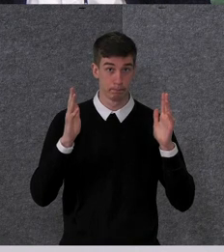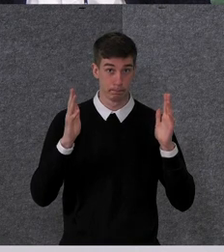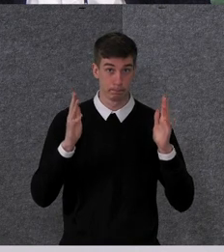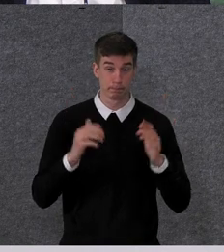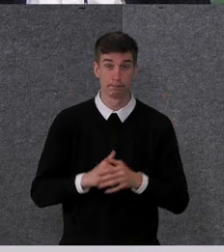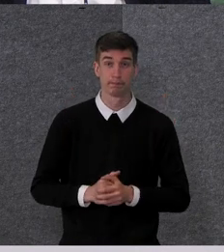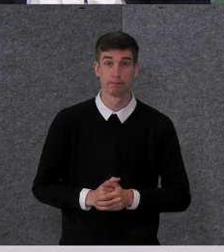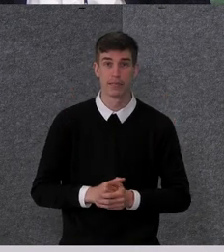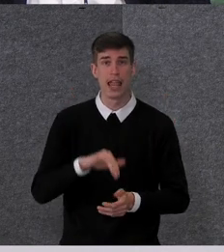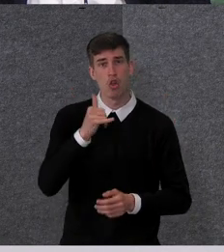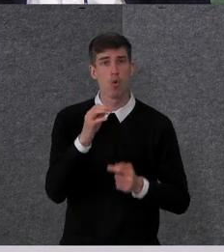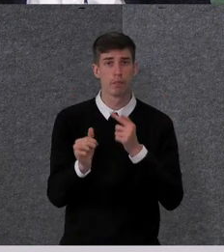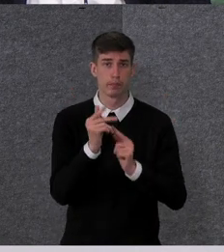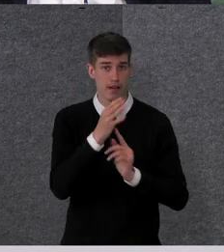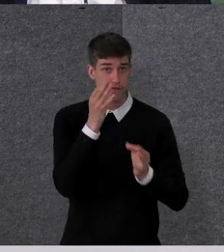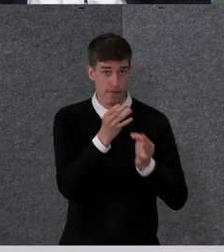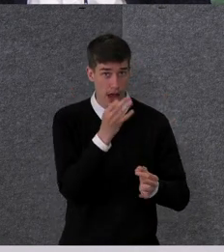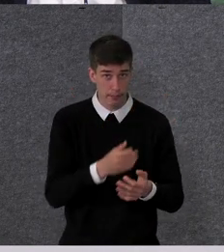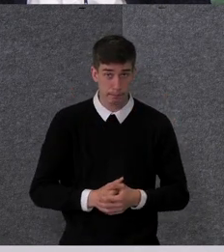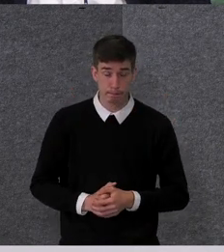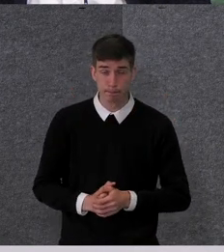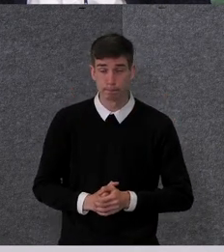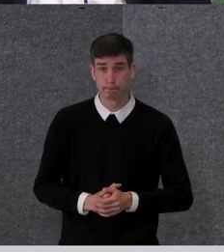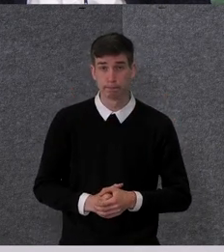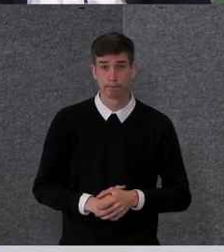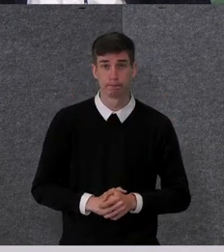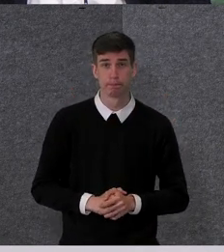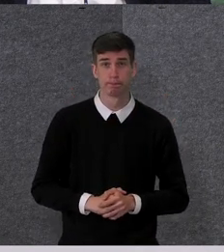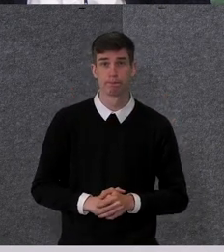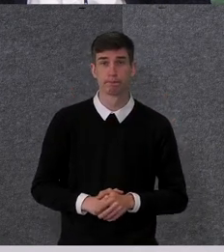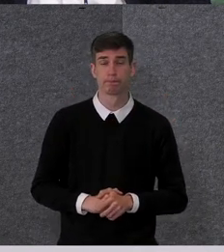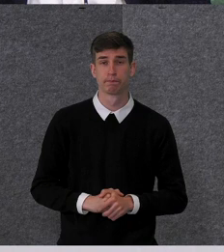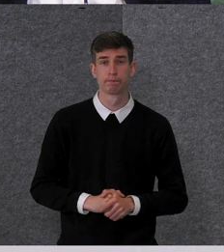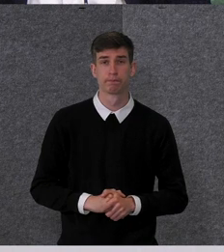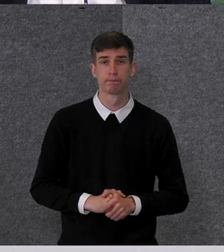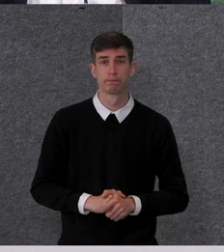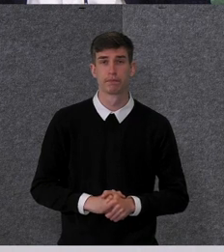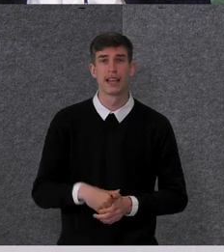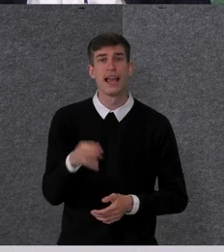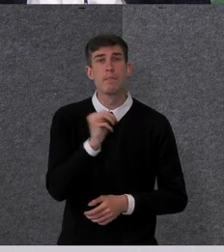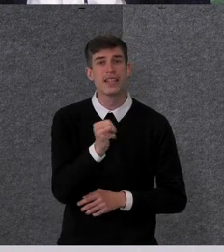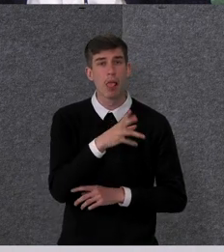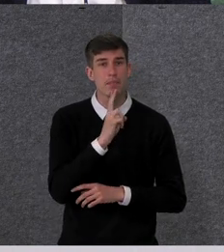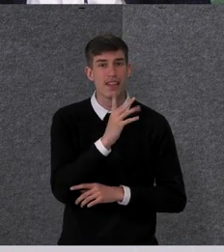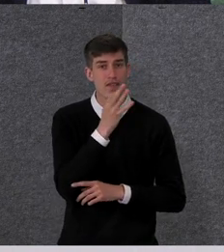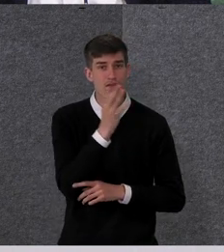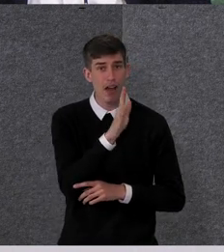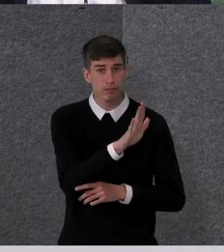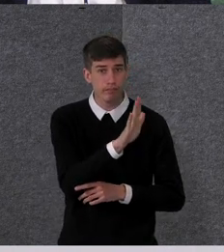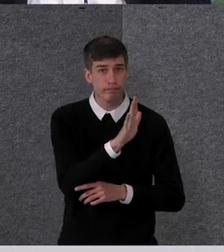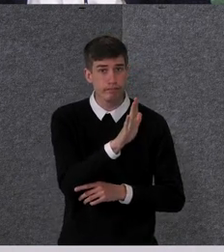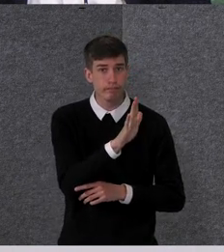Vielen Dank, Jörg. Es liegen Fragen an dich vor, die ich dir jetzt stellen würde. Danach hast du 5 Minuten Zeit, auf sie zu antworten. Michael Mittag fragt, hast du ein Votum